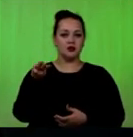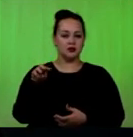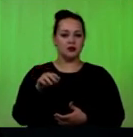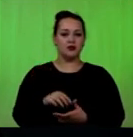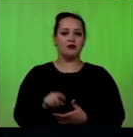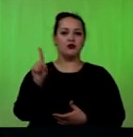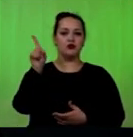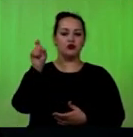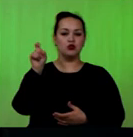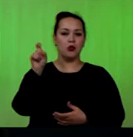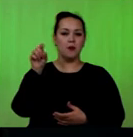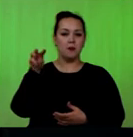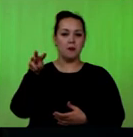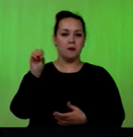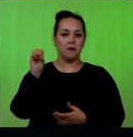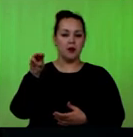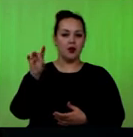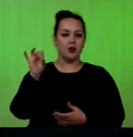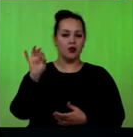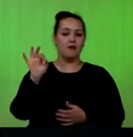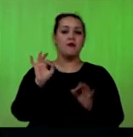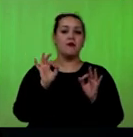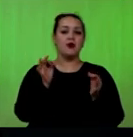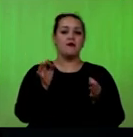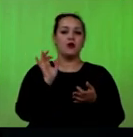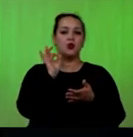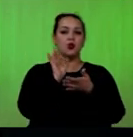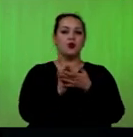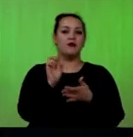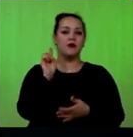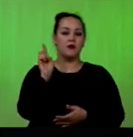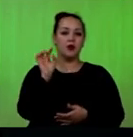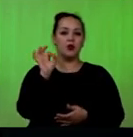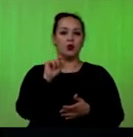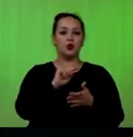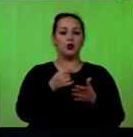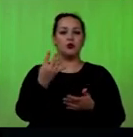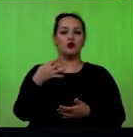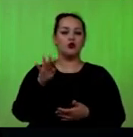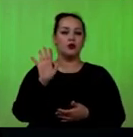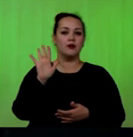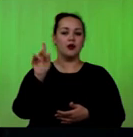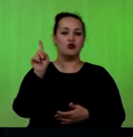100 метров а значит правильный вариант b 0,45